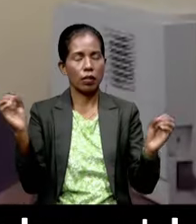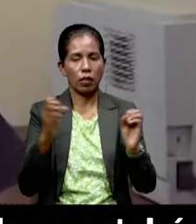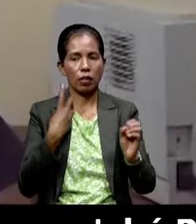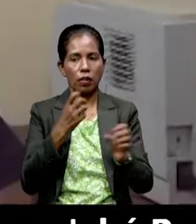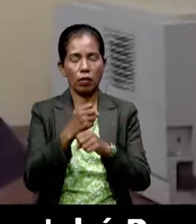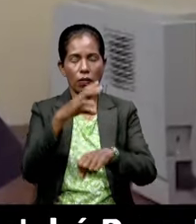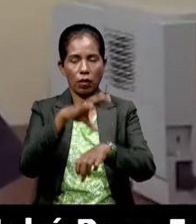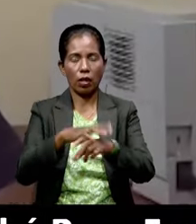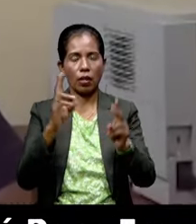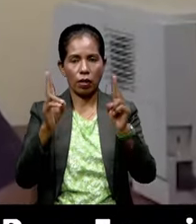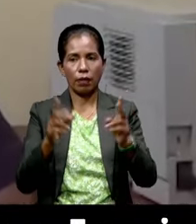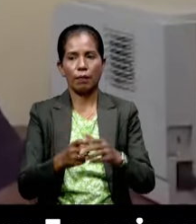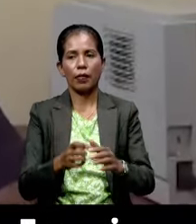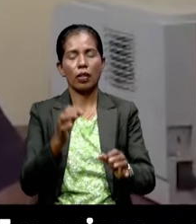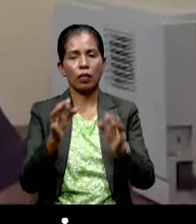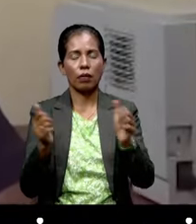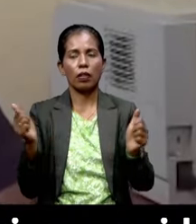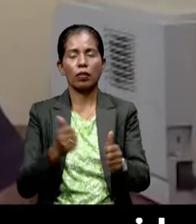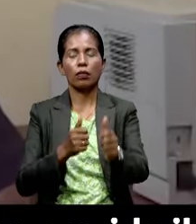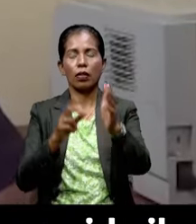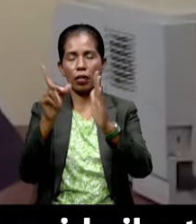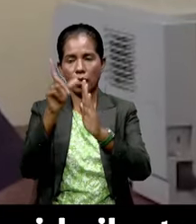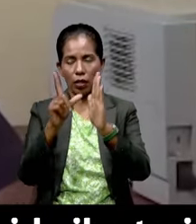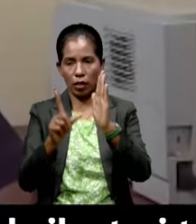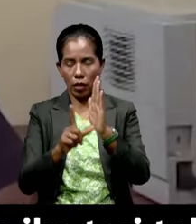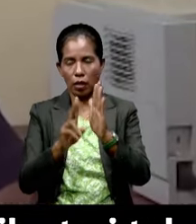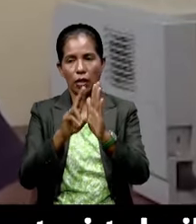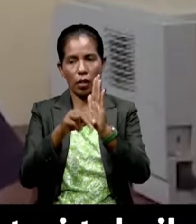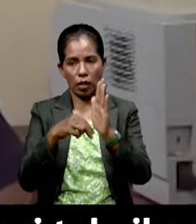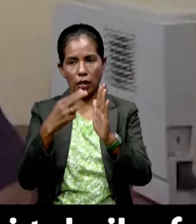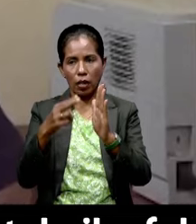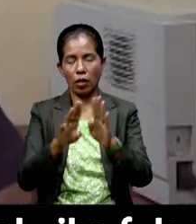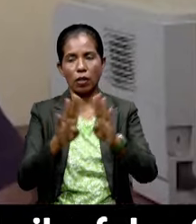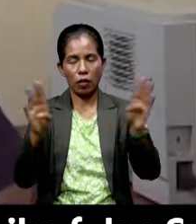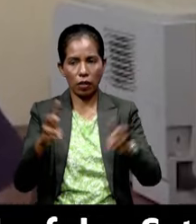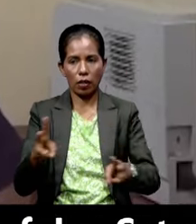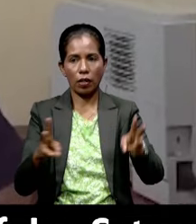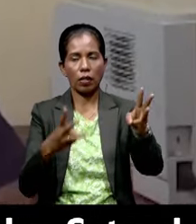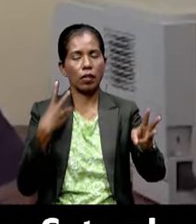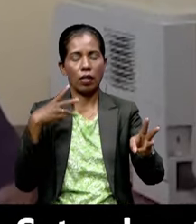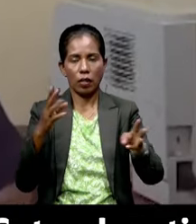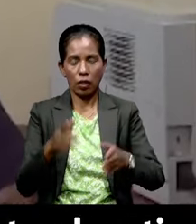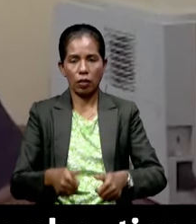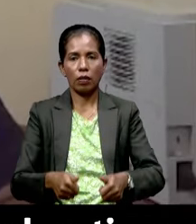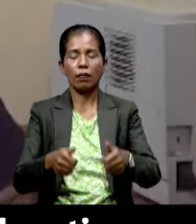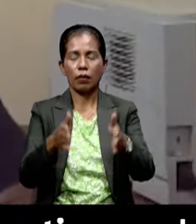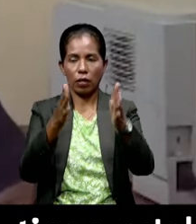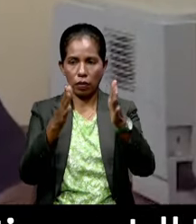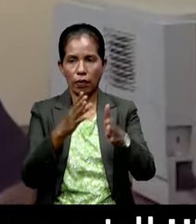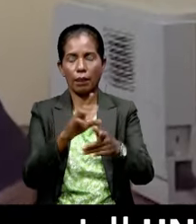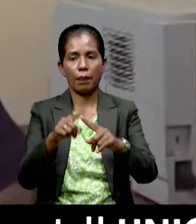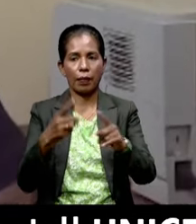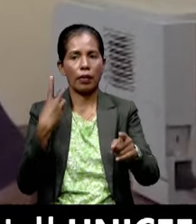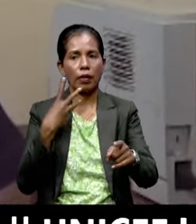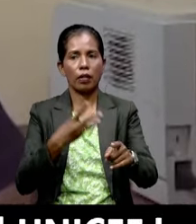to sa Saya makalah kumpri orden Nabi ita orang tapa dia kata kalau kenalan sana ita tak tua. Tamho ita